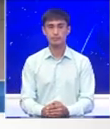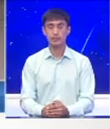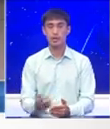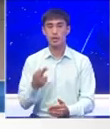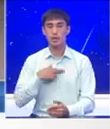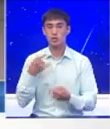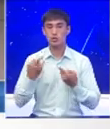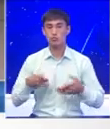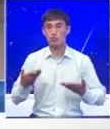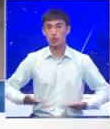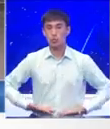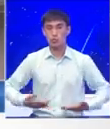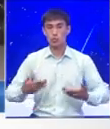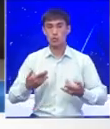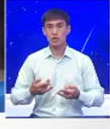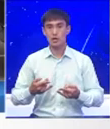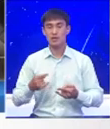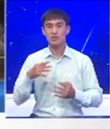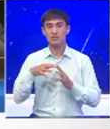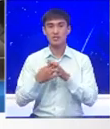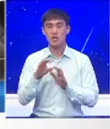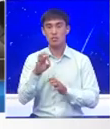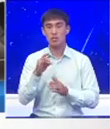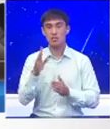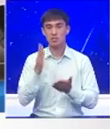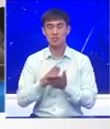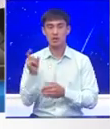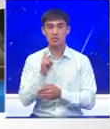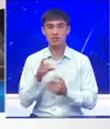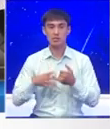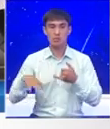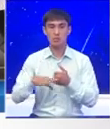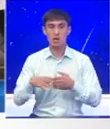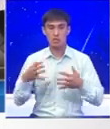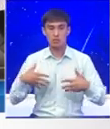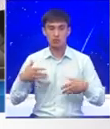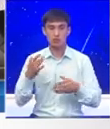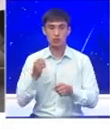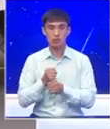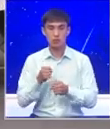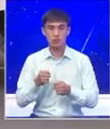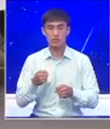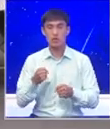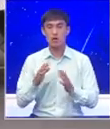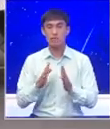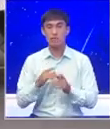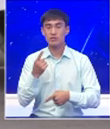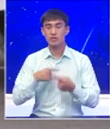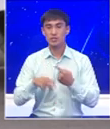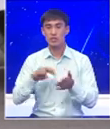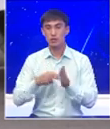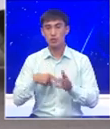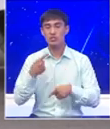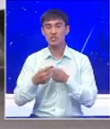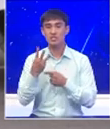Я живу в Талдыкургане, в селе Инбекши у меня хозяйство. Есть скот, земля. Занимаюсь животноводством и земледелием. Возвращаться в Талдыкурган планирую